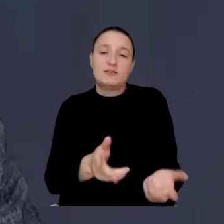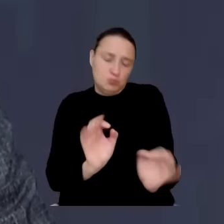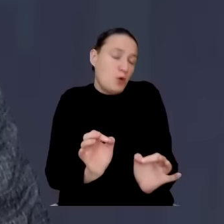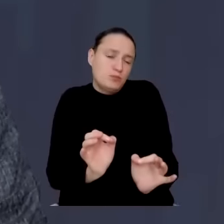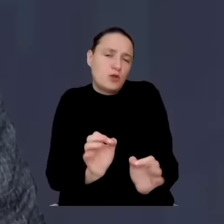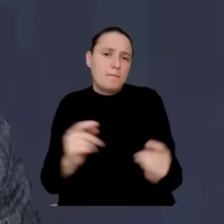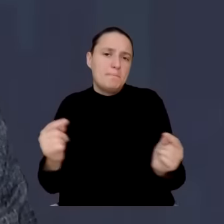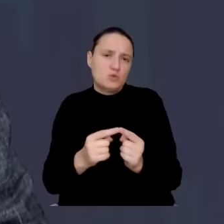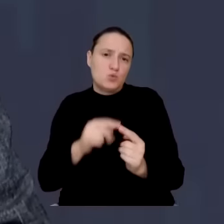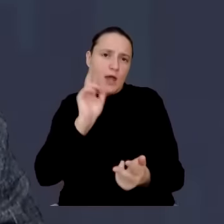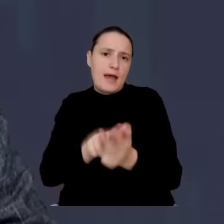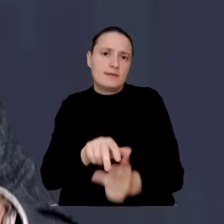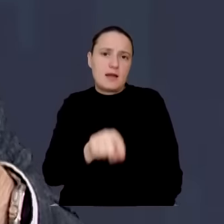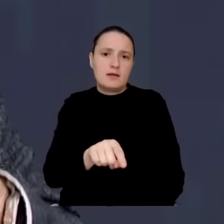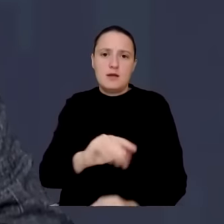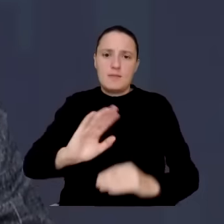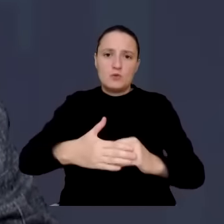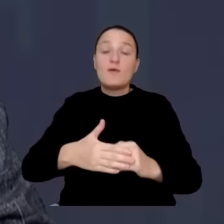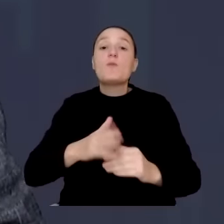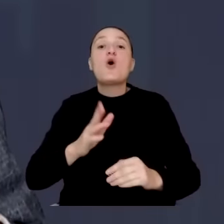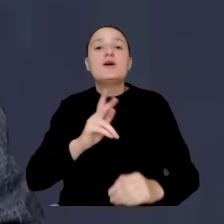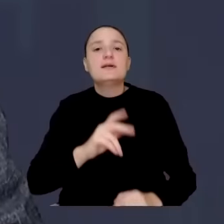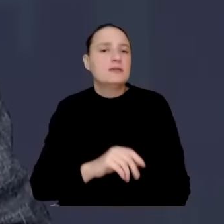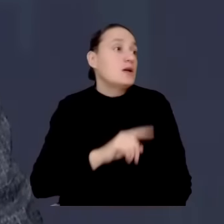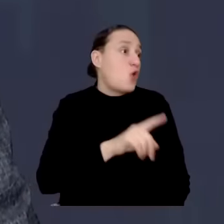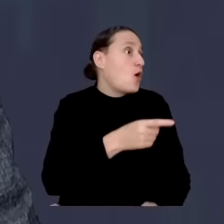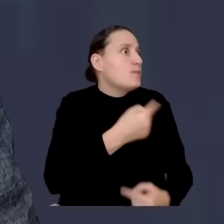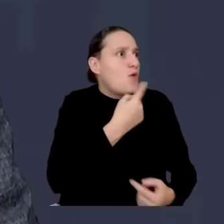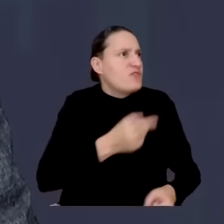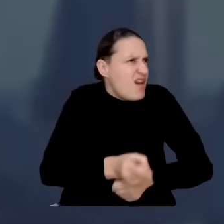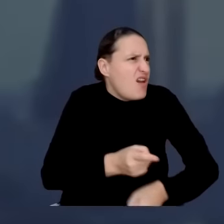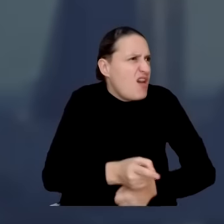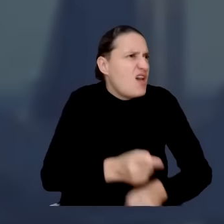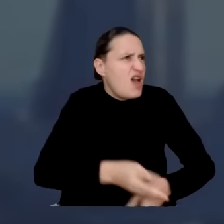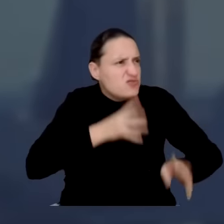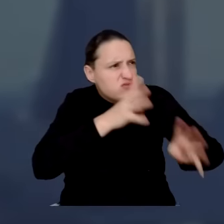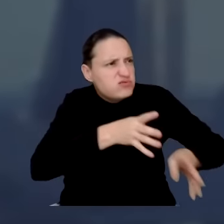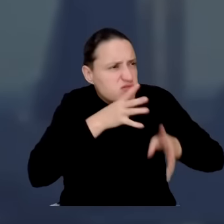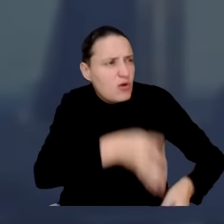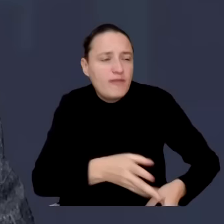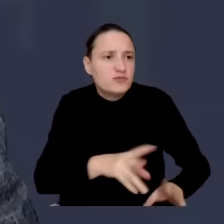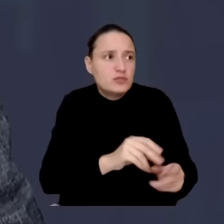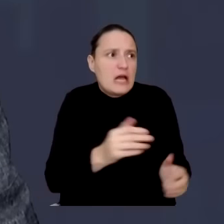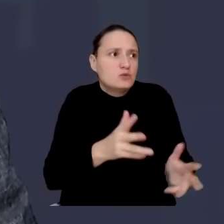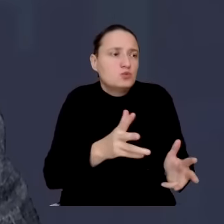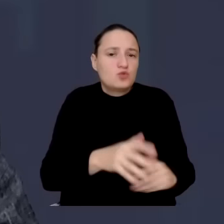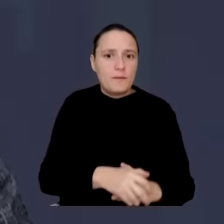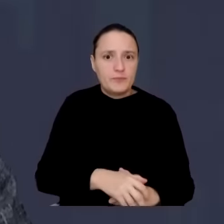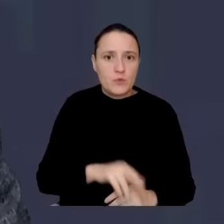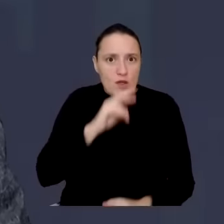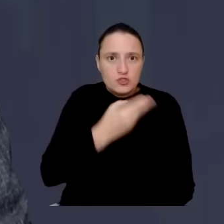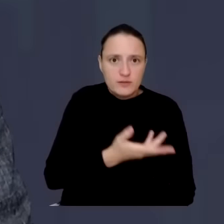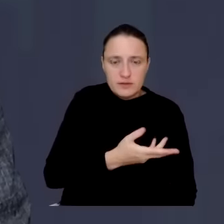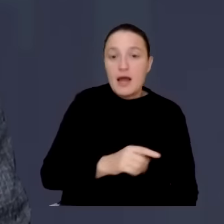bo bo z każdą kolejną że jest z szczu z każdą kolejną Niestety ja na samym początku jak